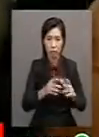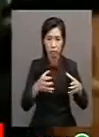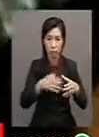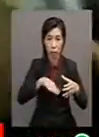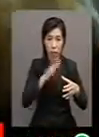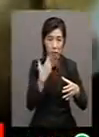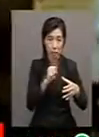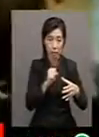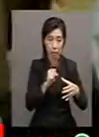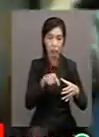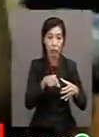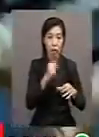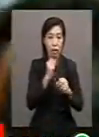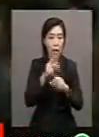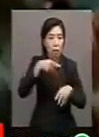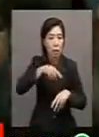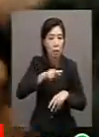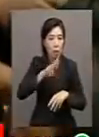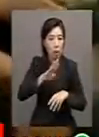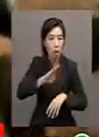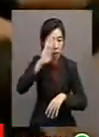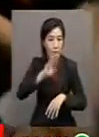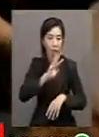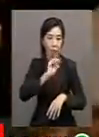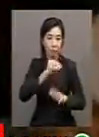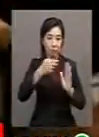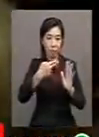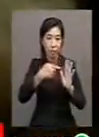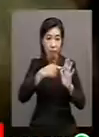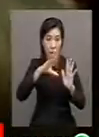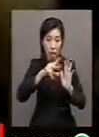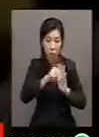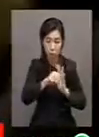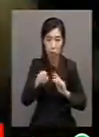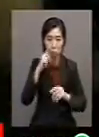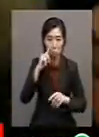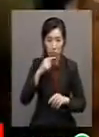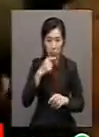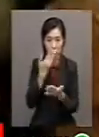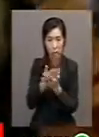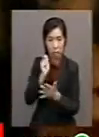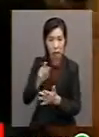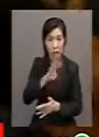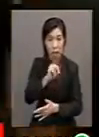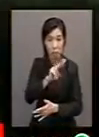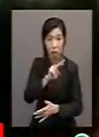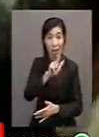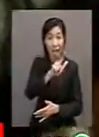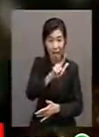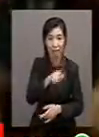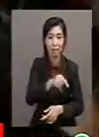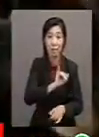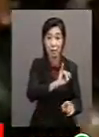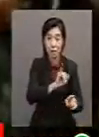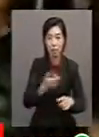คนในข้อหากระทำผิดตามพรบ.บริษัทมหาชนเรียกค่าเสียหายถึง42ล้านบาทนะคะศาลจังหวัดพระโขน